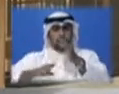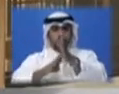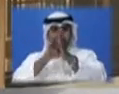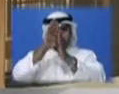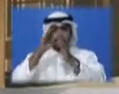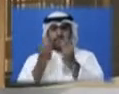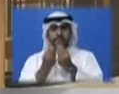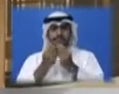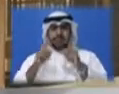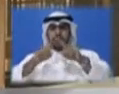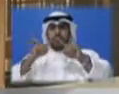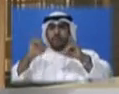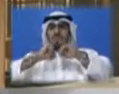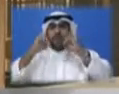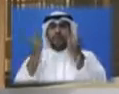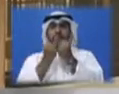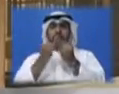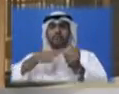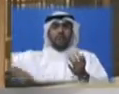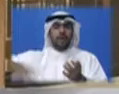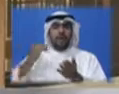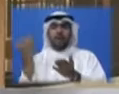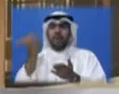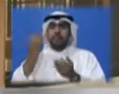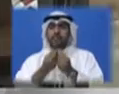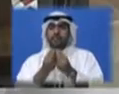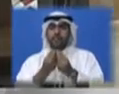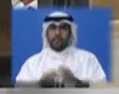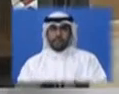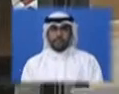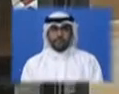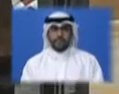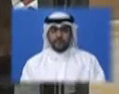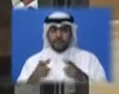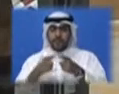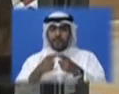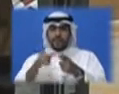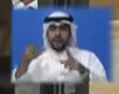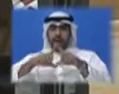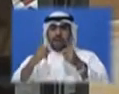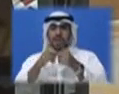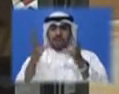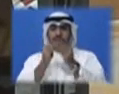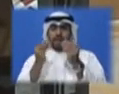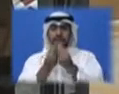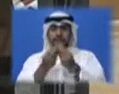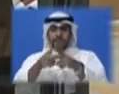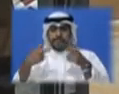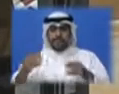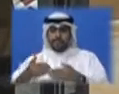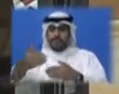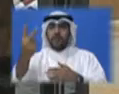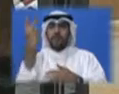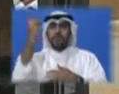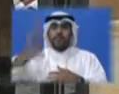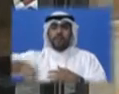بجميع المنظمات القومية ونصرة قضاياها العادلة. اجتماع اللجنة المصغرة سينعقد على مدى يومين،